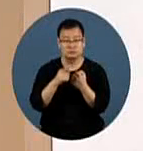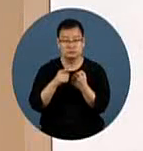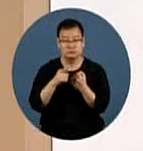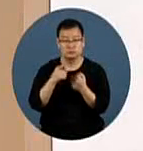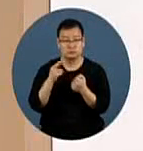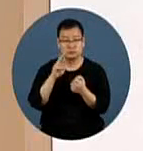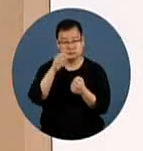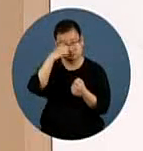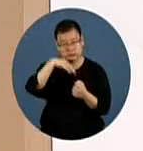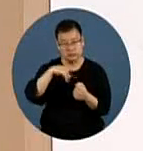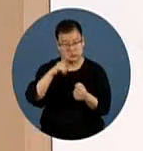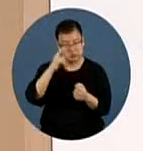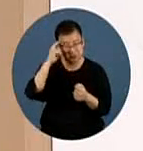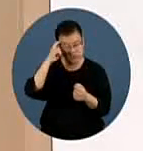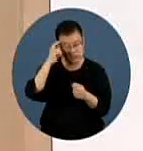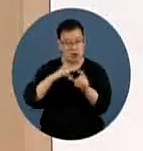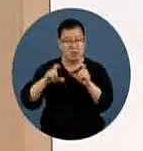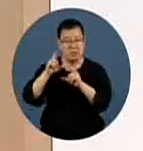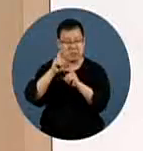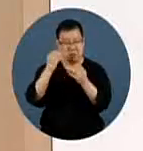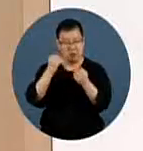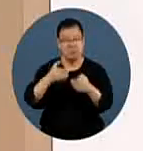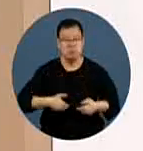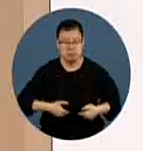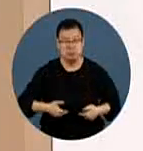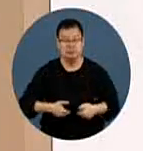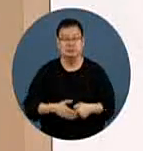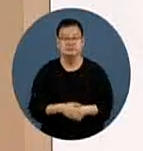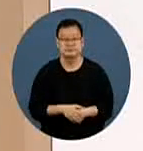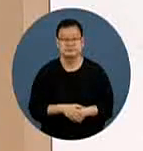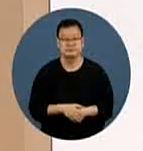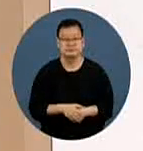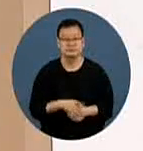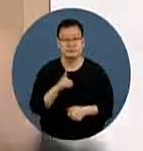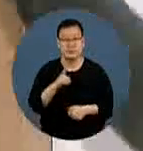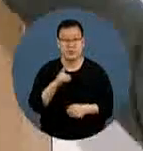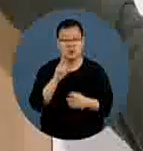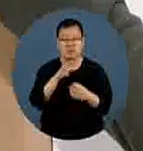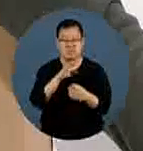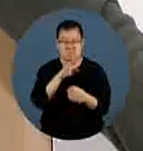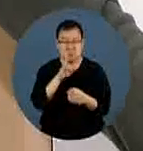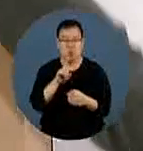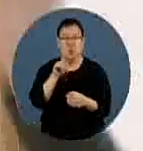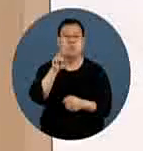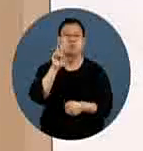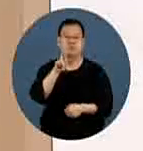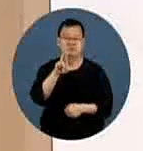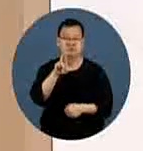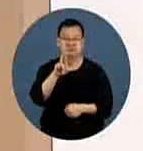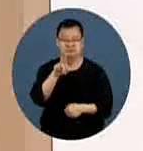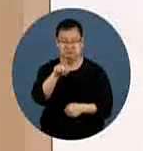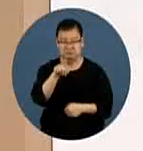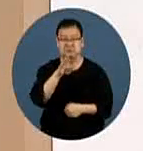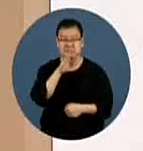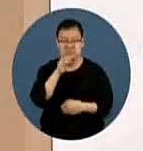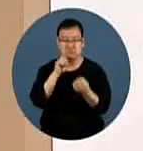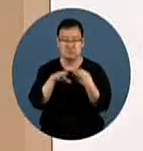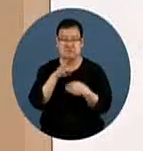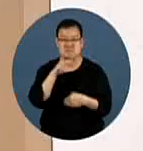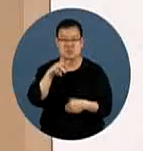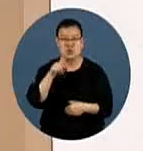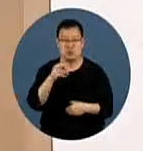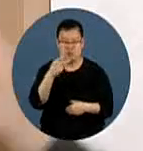되고요. 조금 신경을 써야 되는데요. 여기서의 정답은 바로 이렇게 두는 것이 정답이